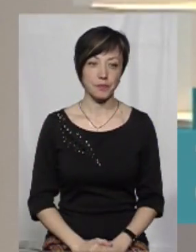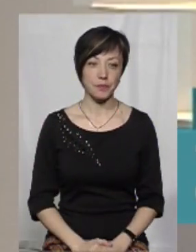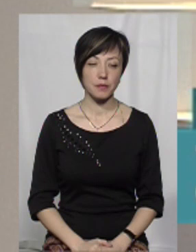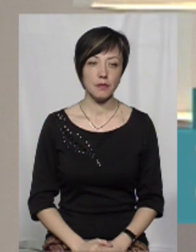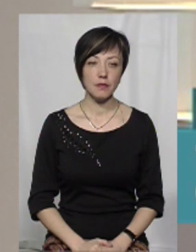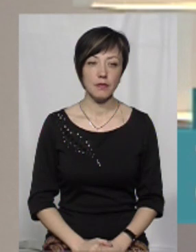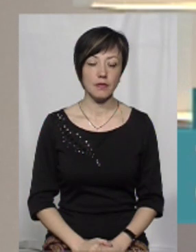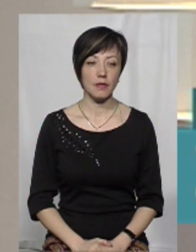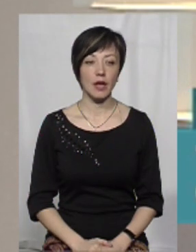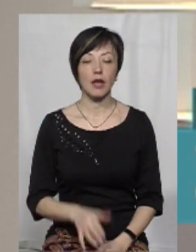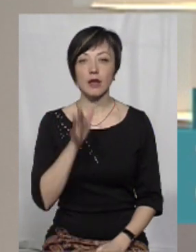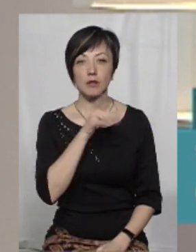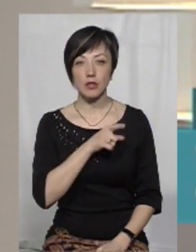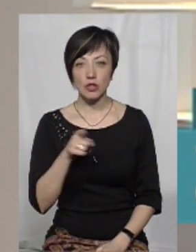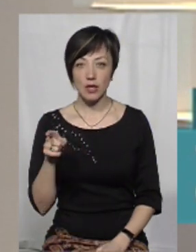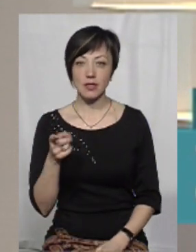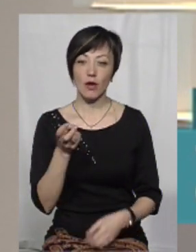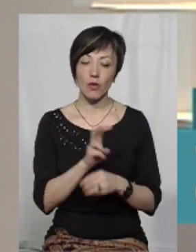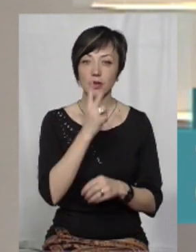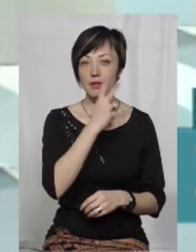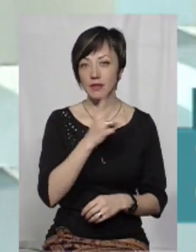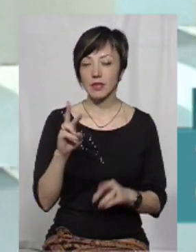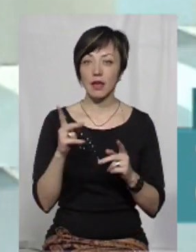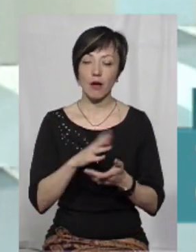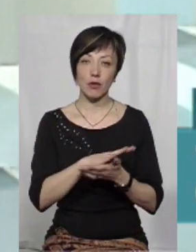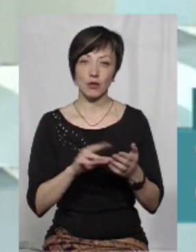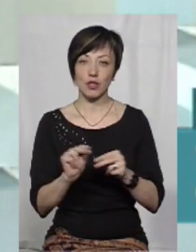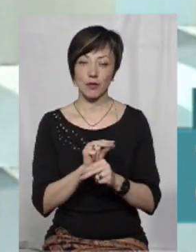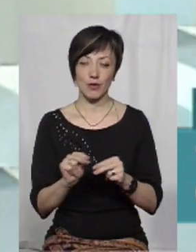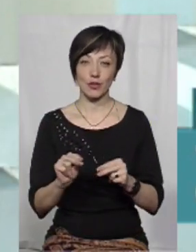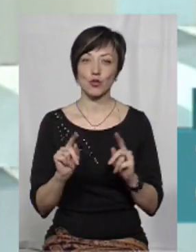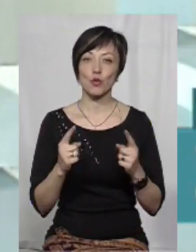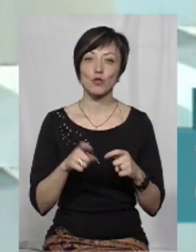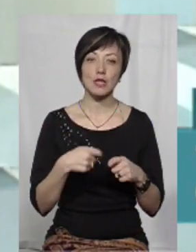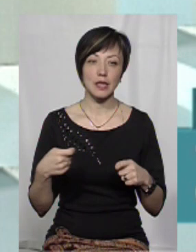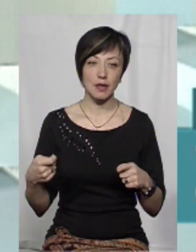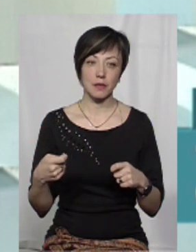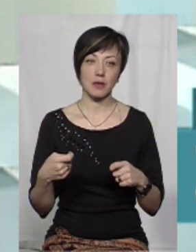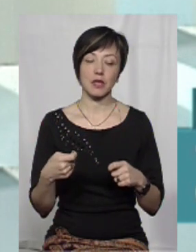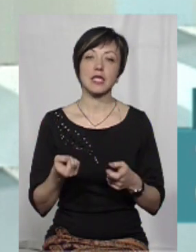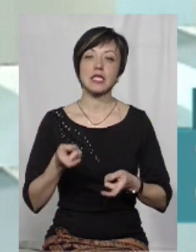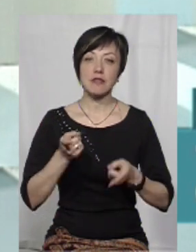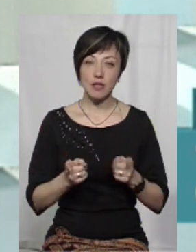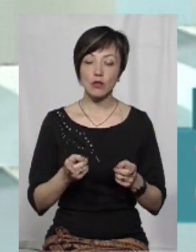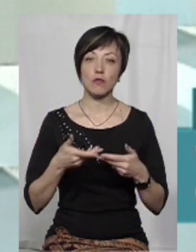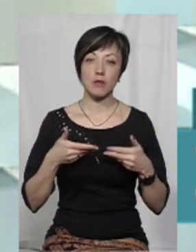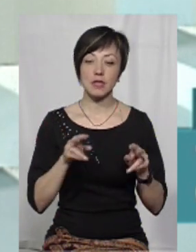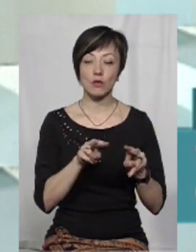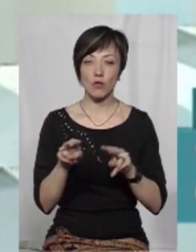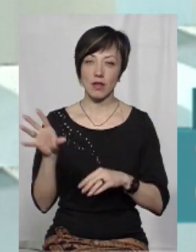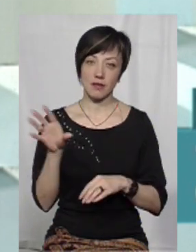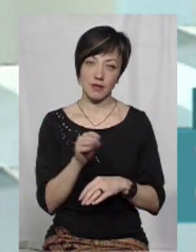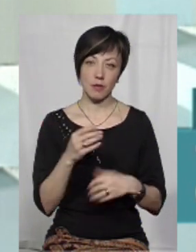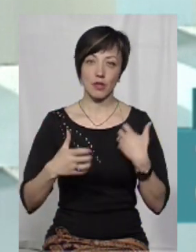От, і під час заходили, дивилися, як, що роблять, чому затримка. Звісно, що ми слідкували